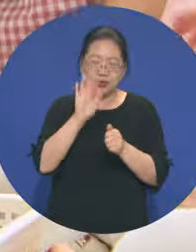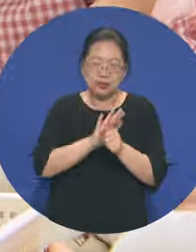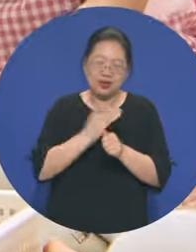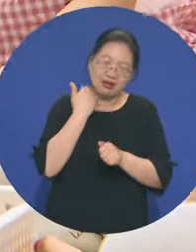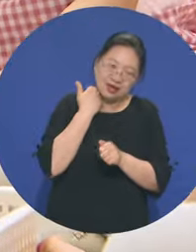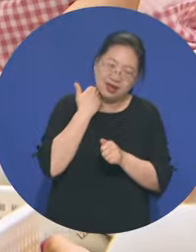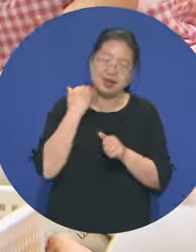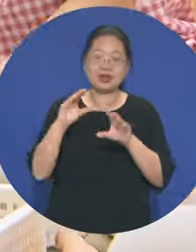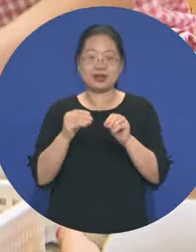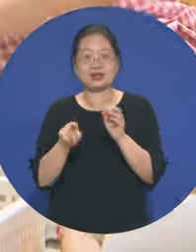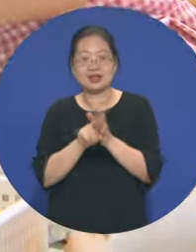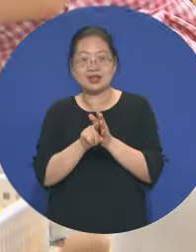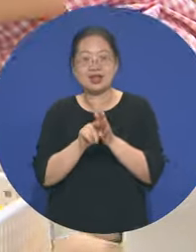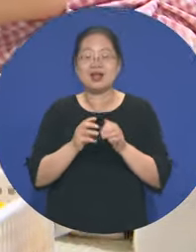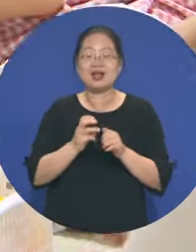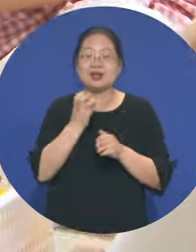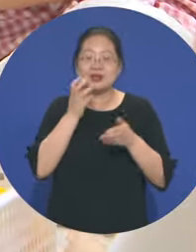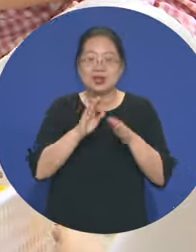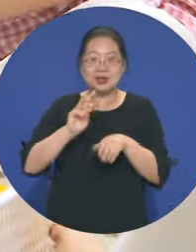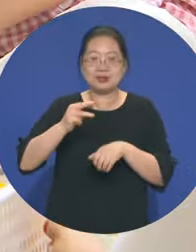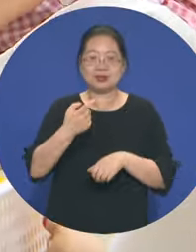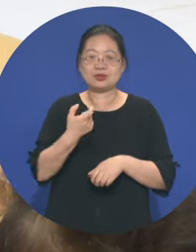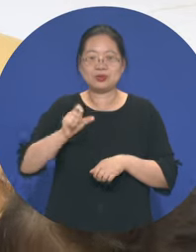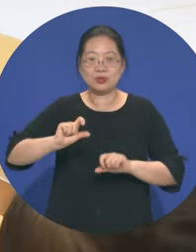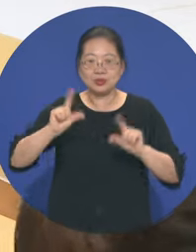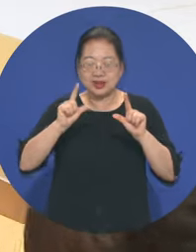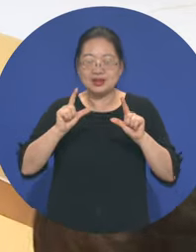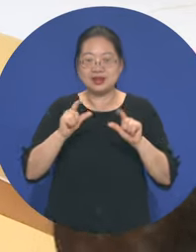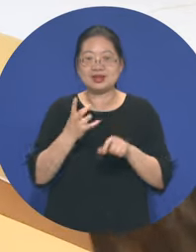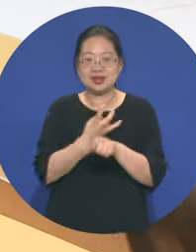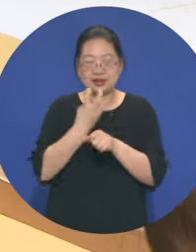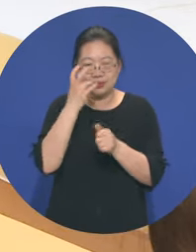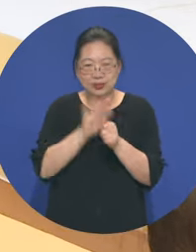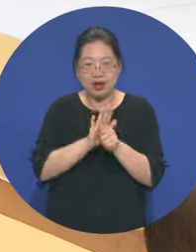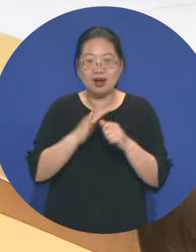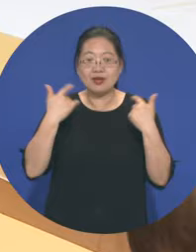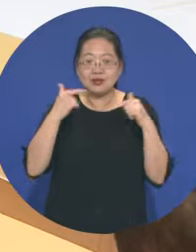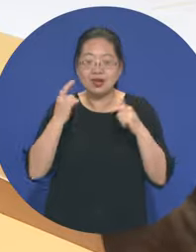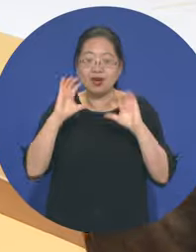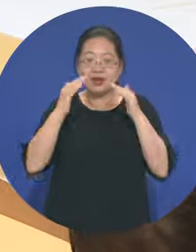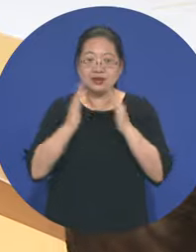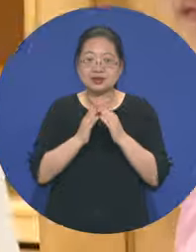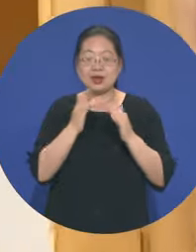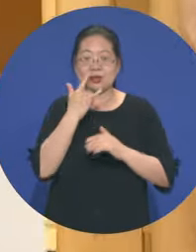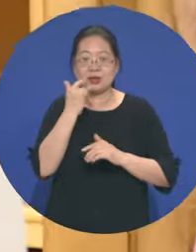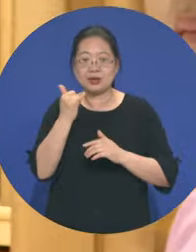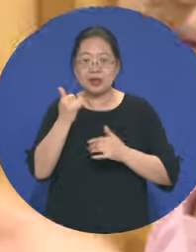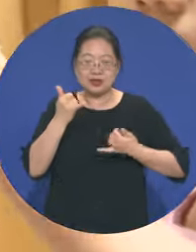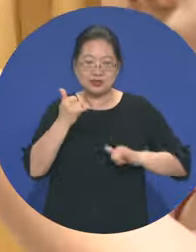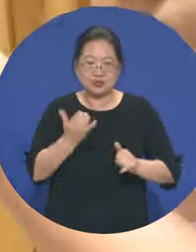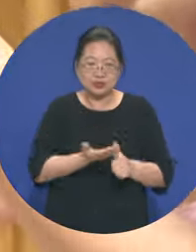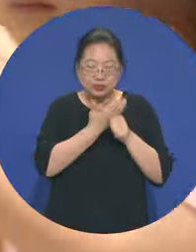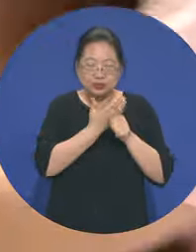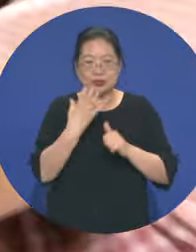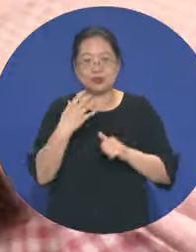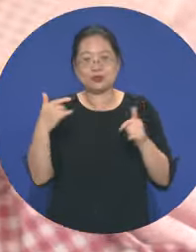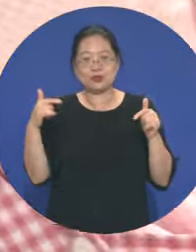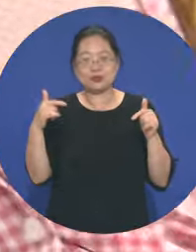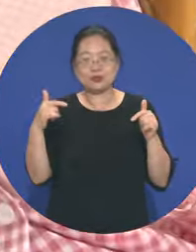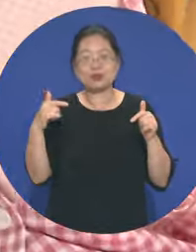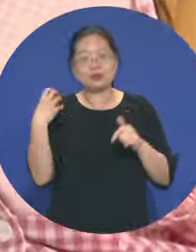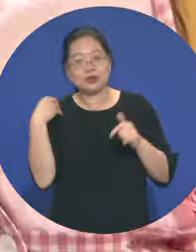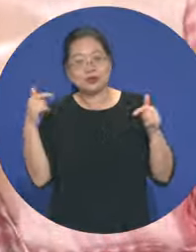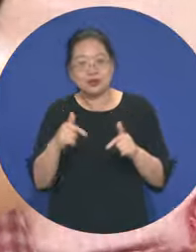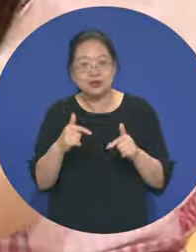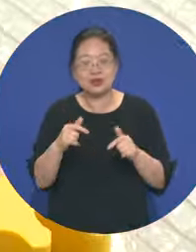경기도의 360도 돌봄 정책의 하나로 첫선을 보인 언제나 어린이집 부모들의 육가 부담은 줄이고 경제 활동을 돕기